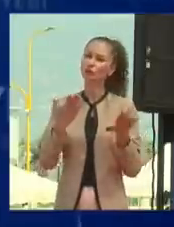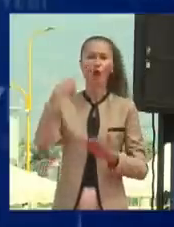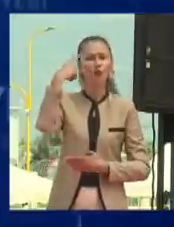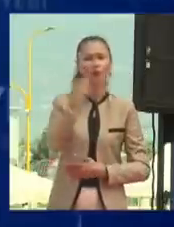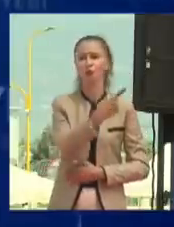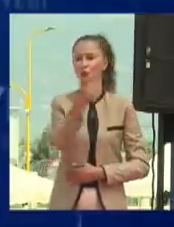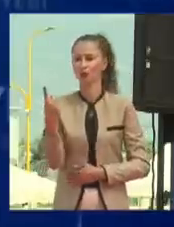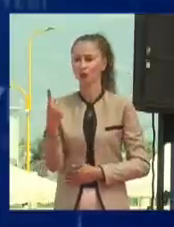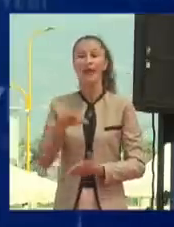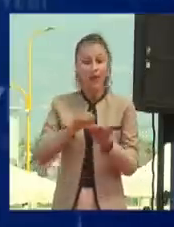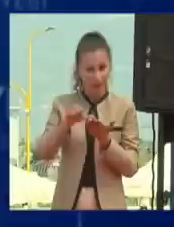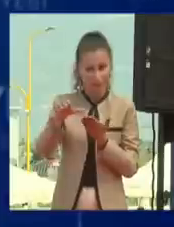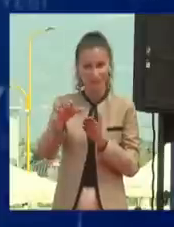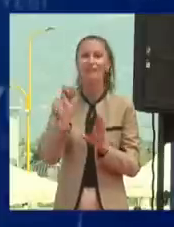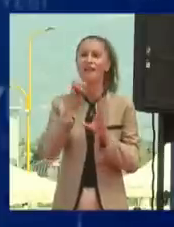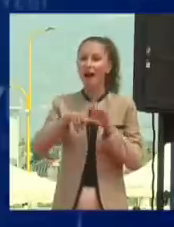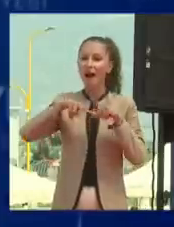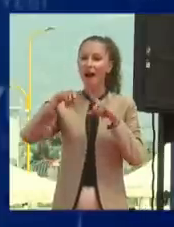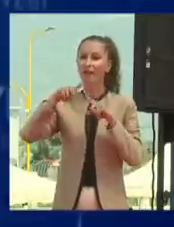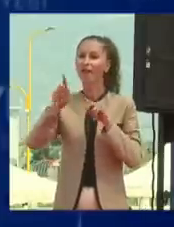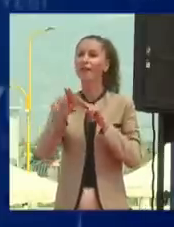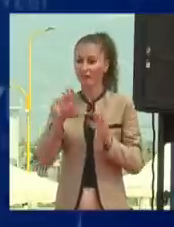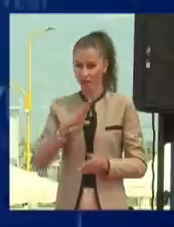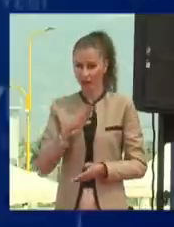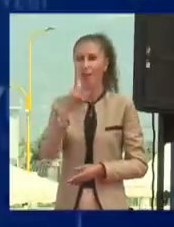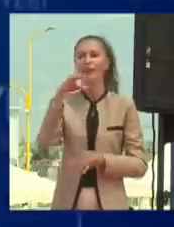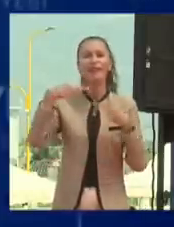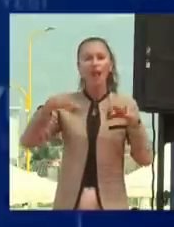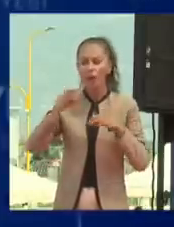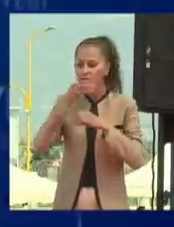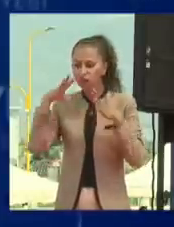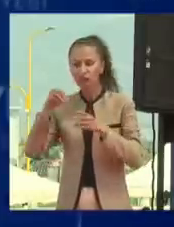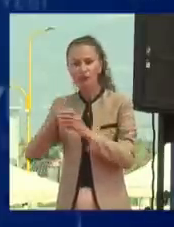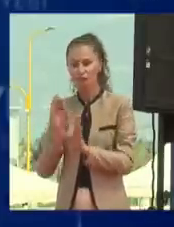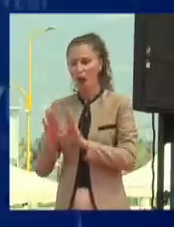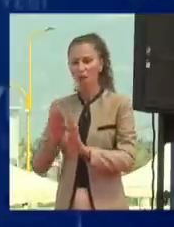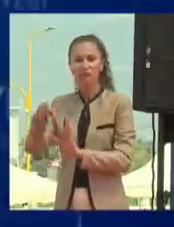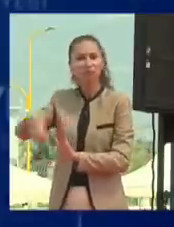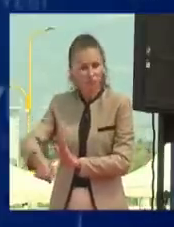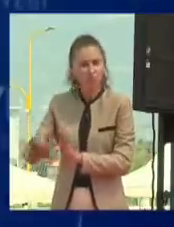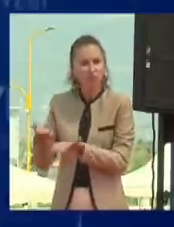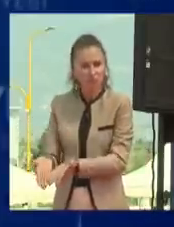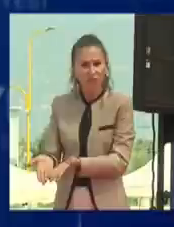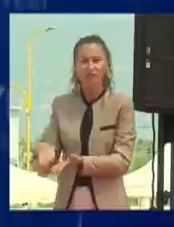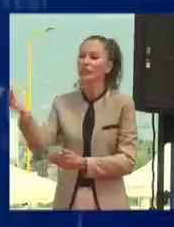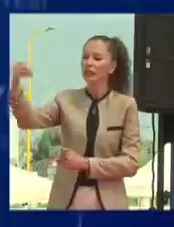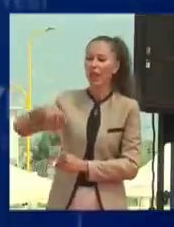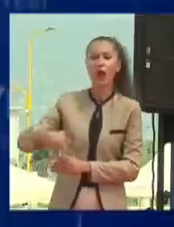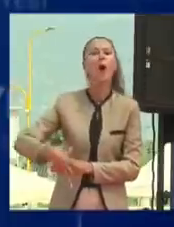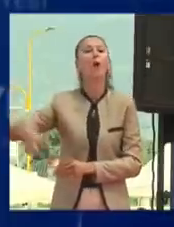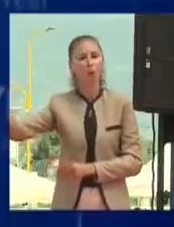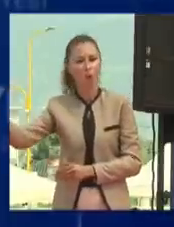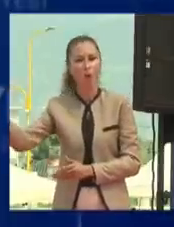düşünün. Hepimizin atıkları var. Bir naylon torbaya koyuyoruz, kapının önüne koyuyoruz. Birileri gelip alıyor